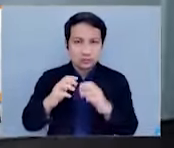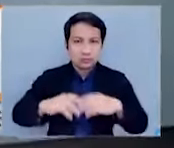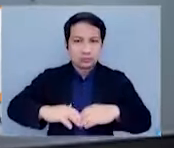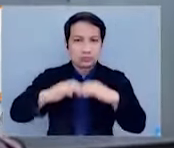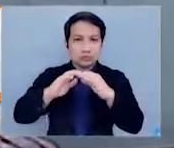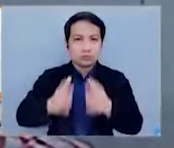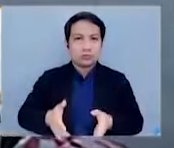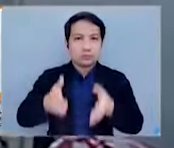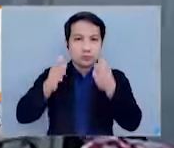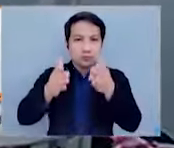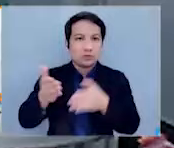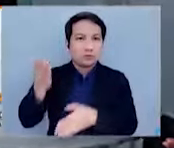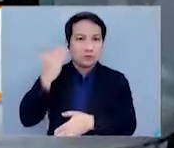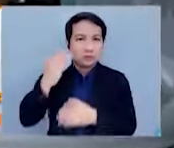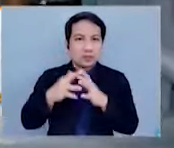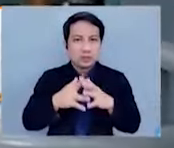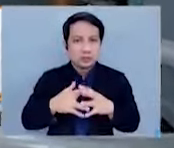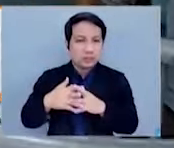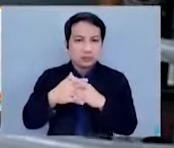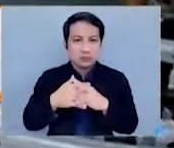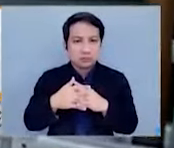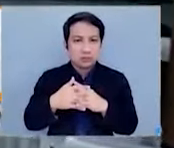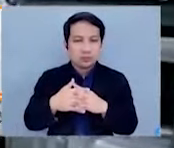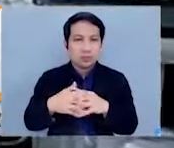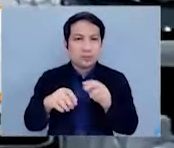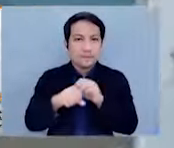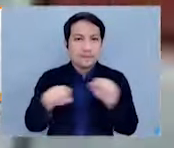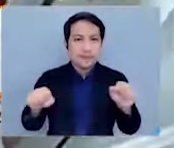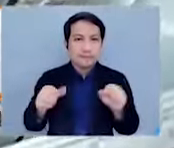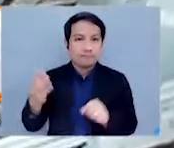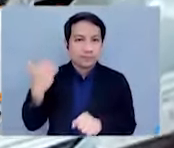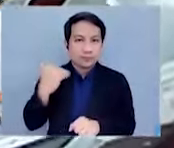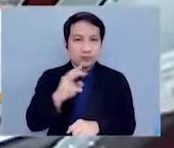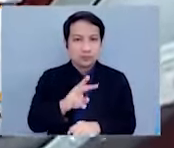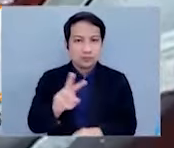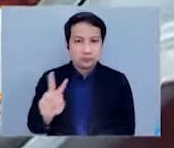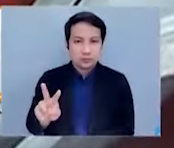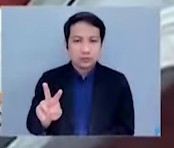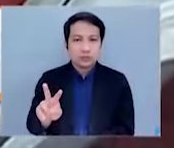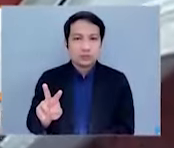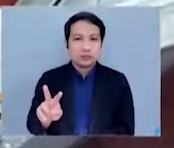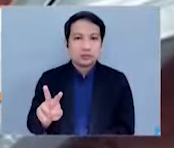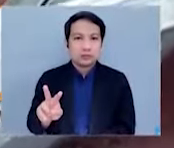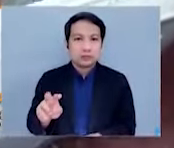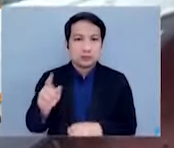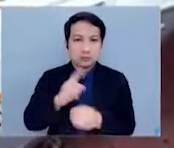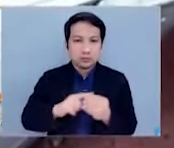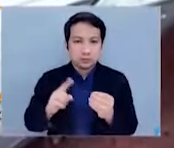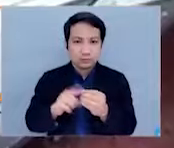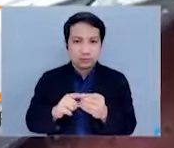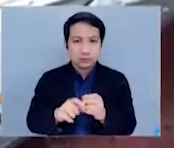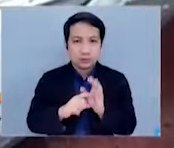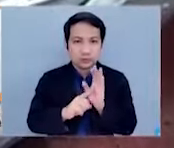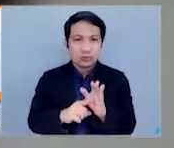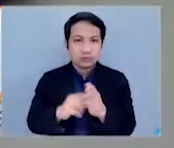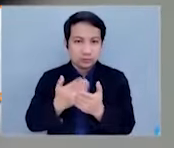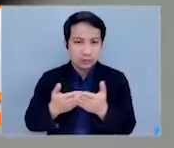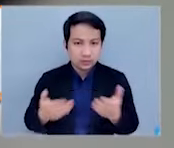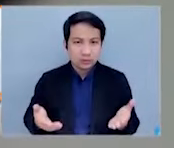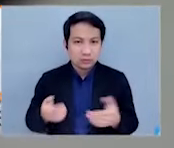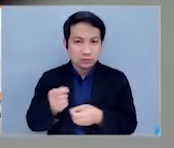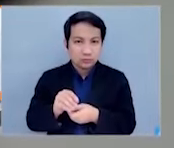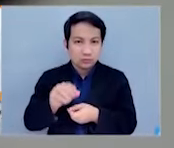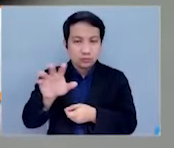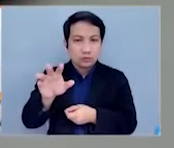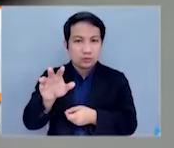mga Amerikano at nakaligtas din noong World War II. Andito pa rin ang mga sinaunang gamit ng mga bumbero, gaya